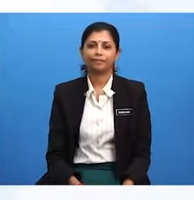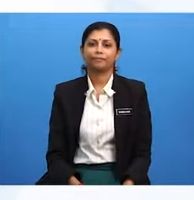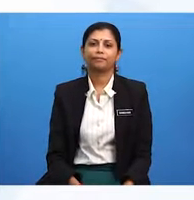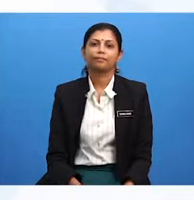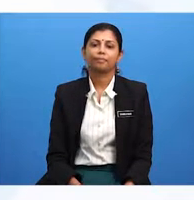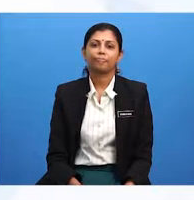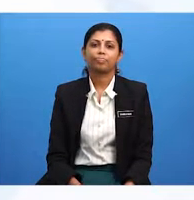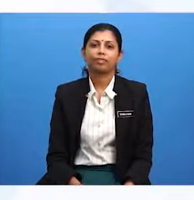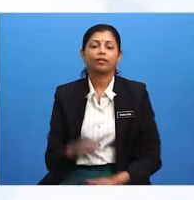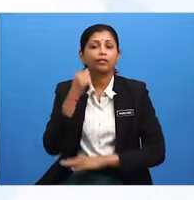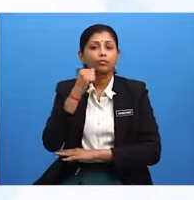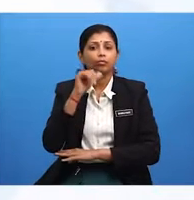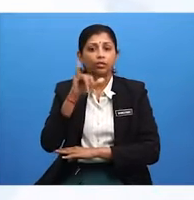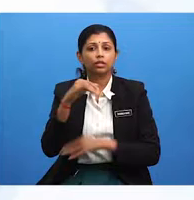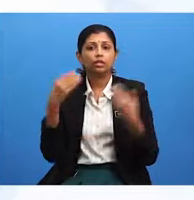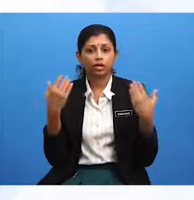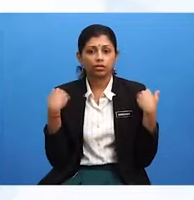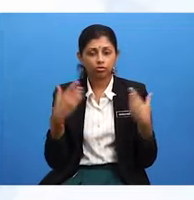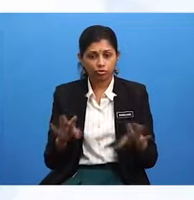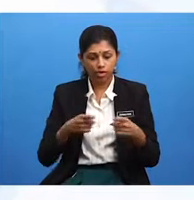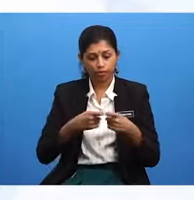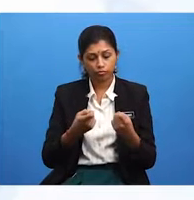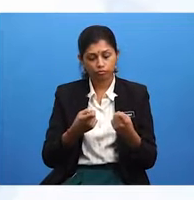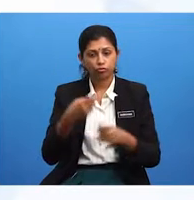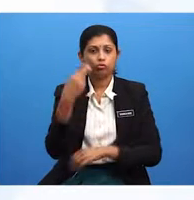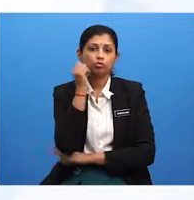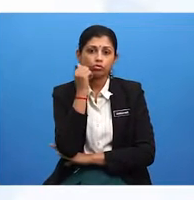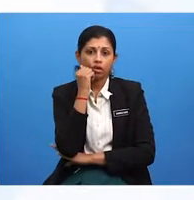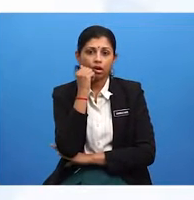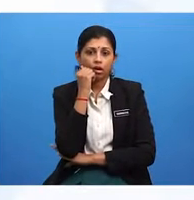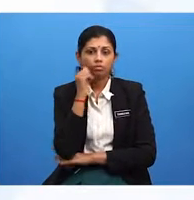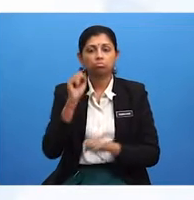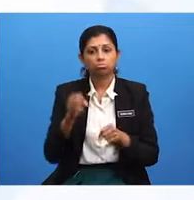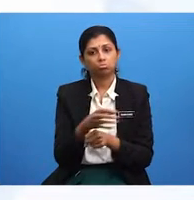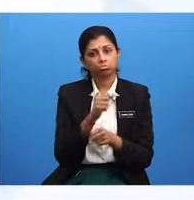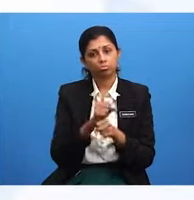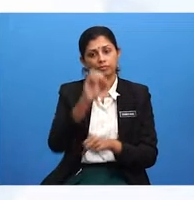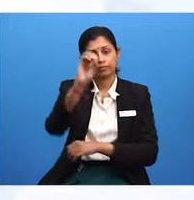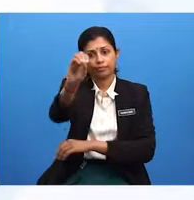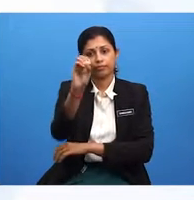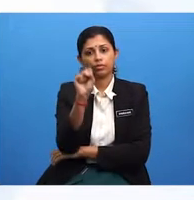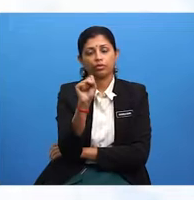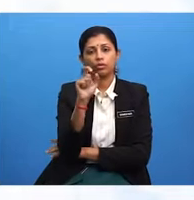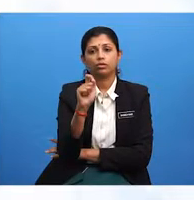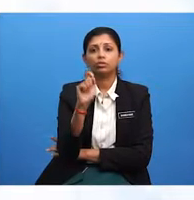Wanita yang mengalami putus haid berisiko untuk mendapat